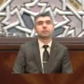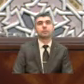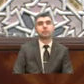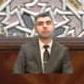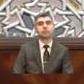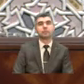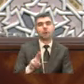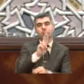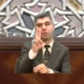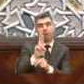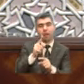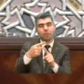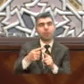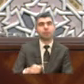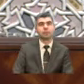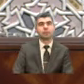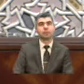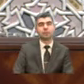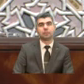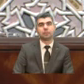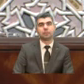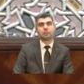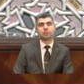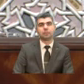تعقيبات الإضافية، هل من تعقيب إضافي؟